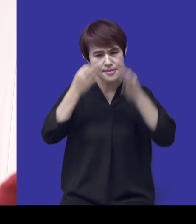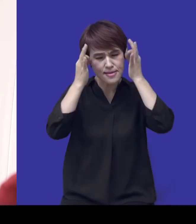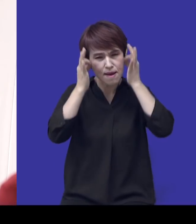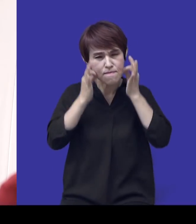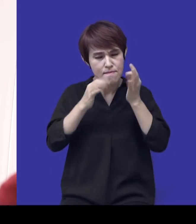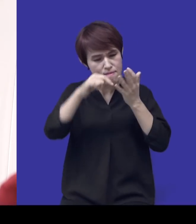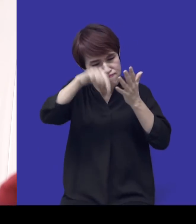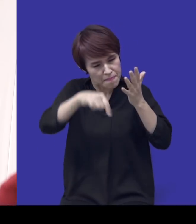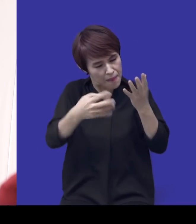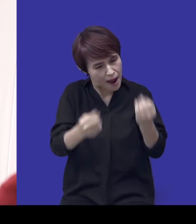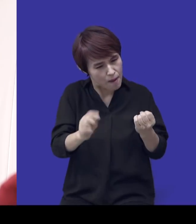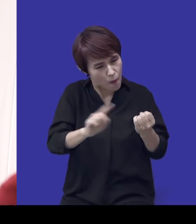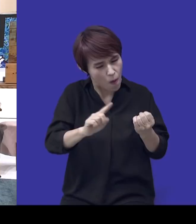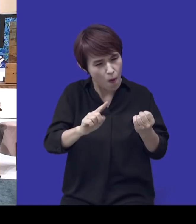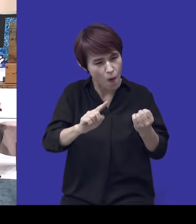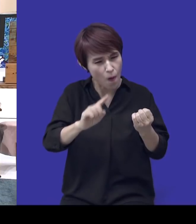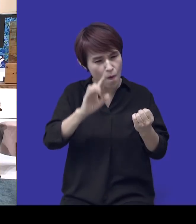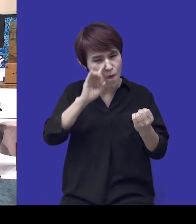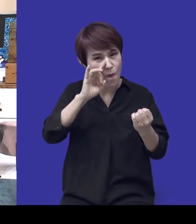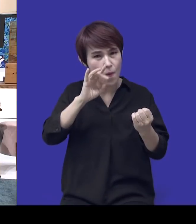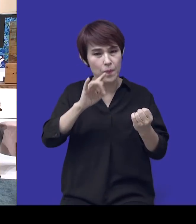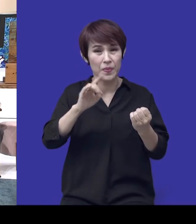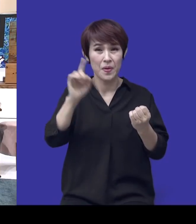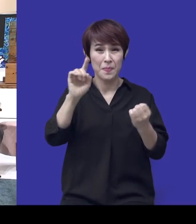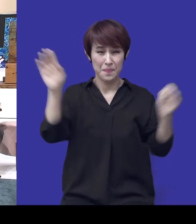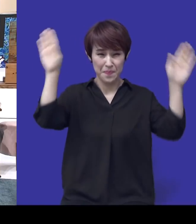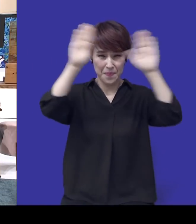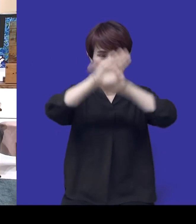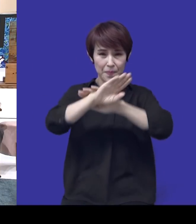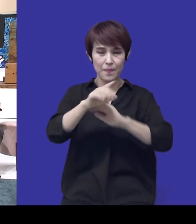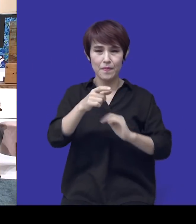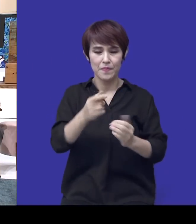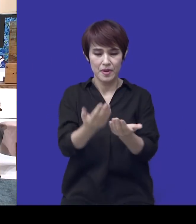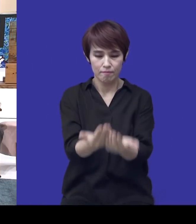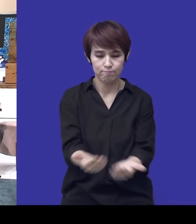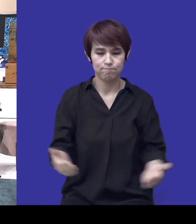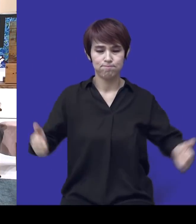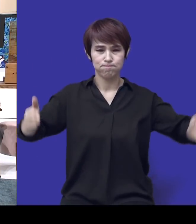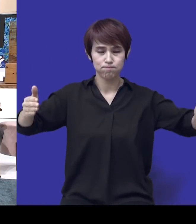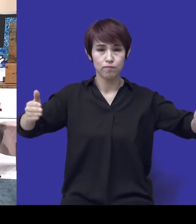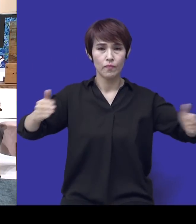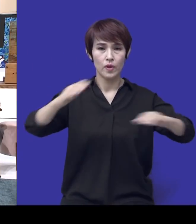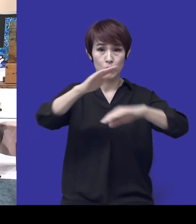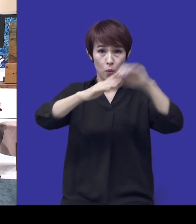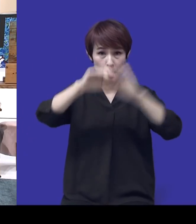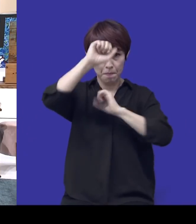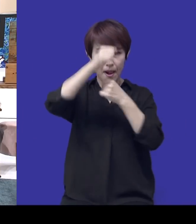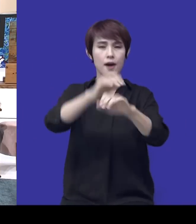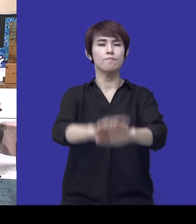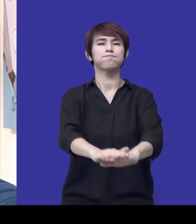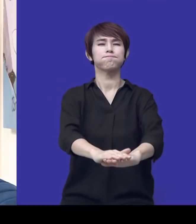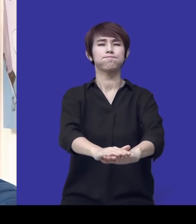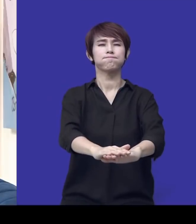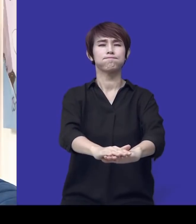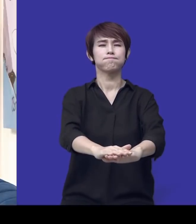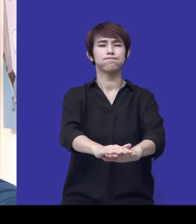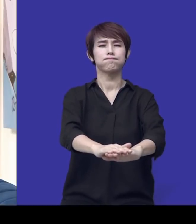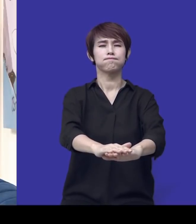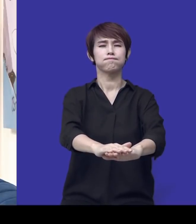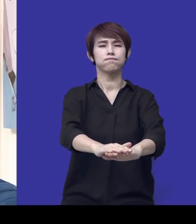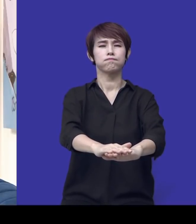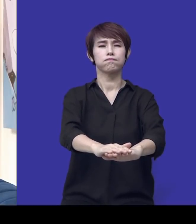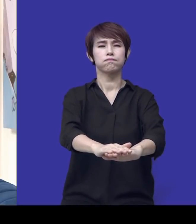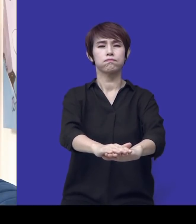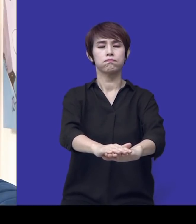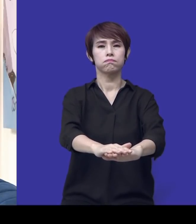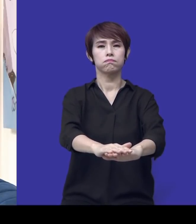예. 밤에 이게 세숫대야 같은 거를 예. 두고 예. 손과 발을 거기다 한번 두어봤어요. 예. 예.